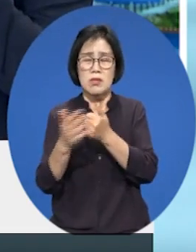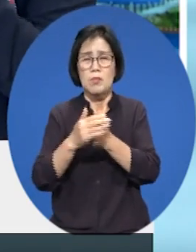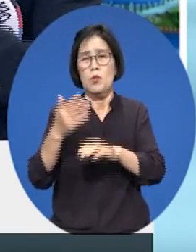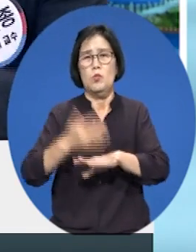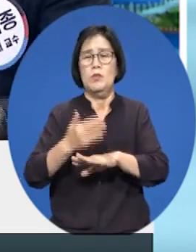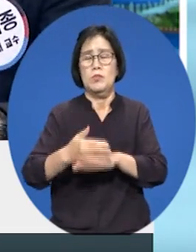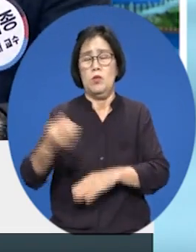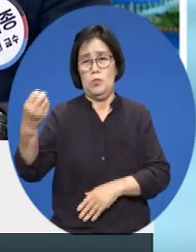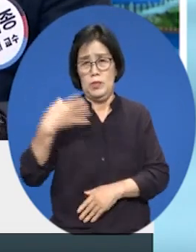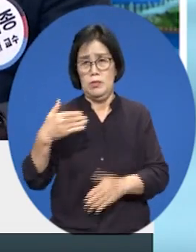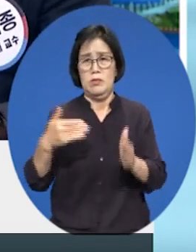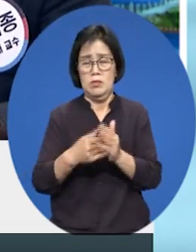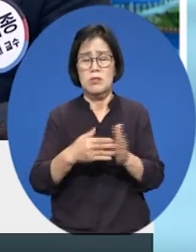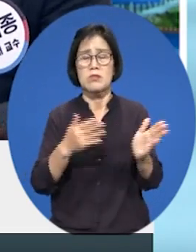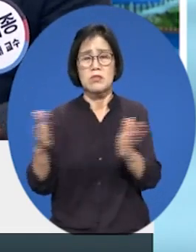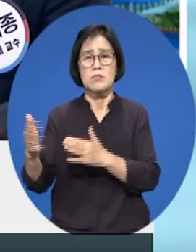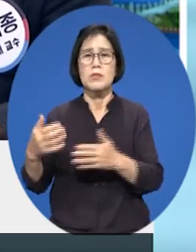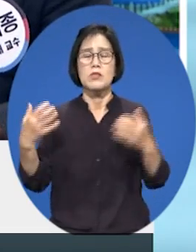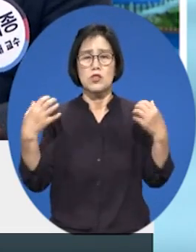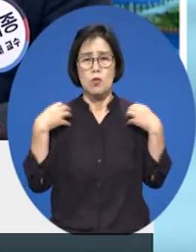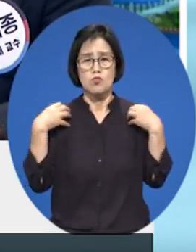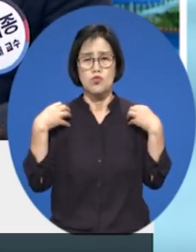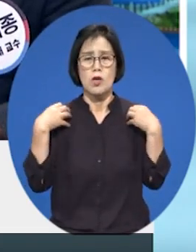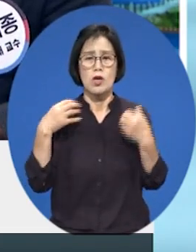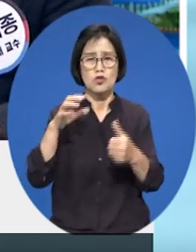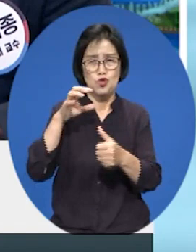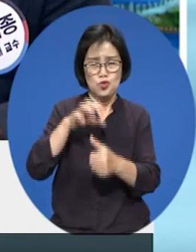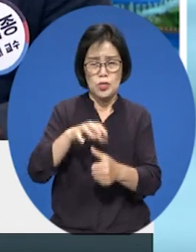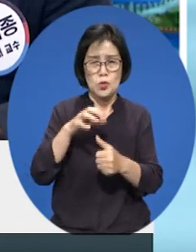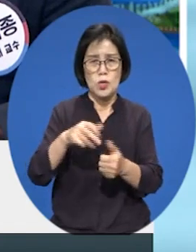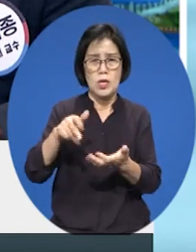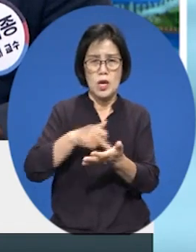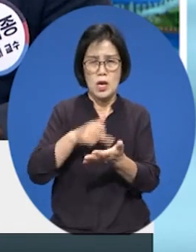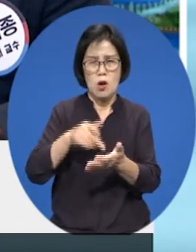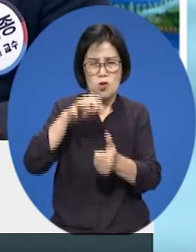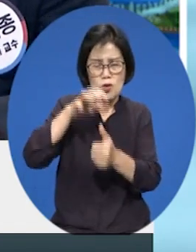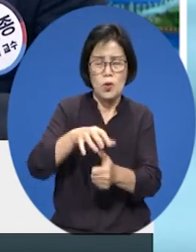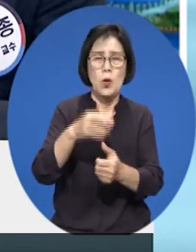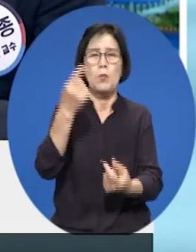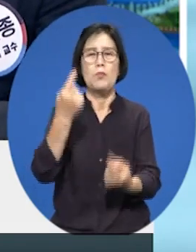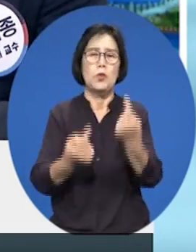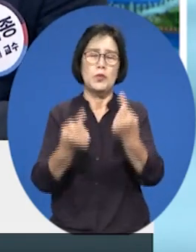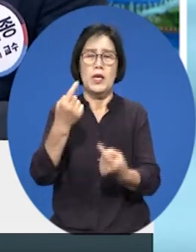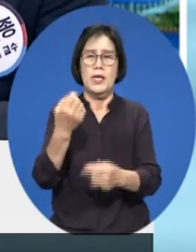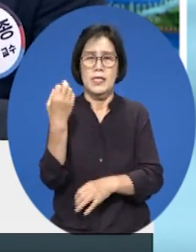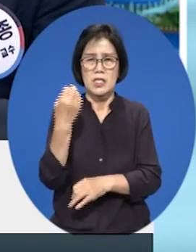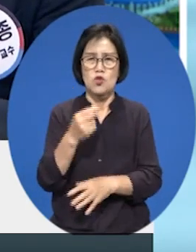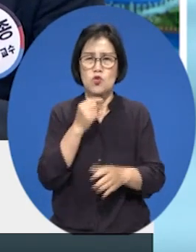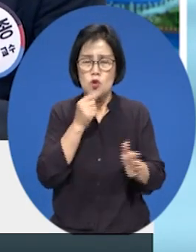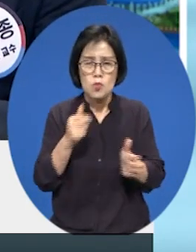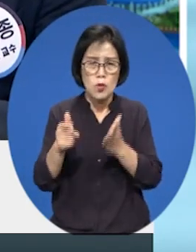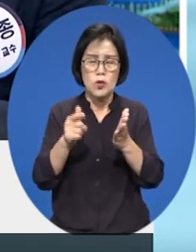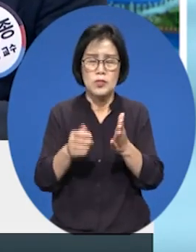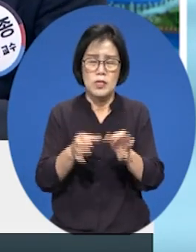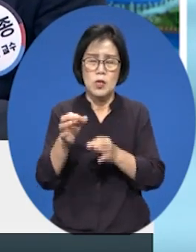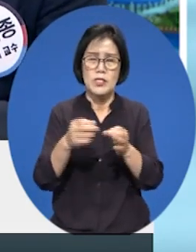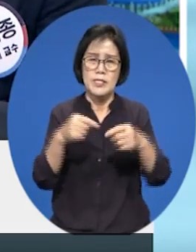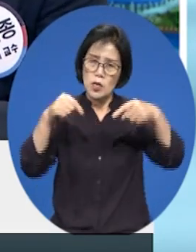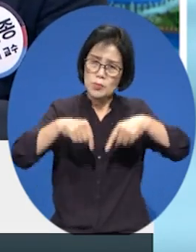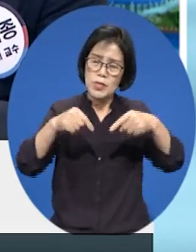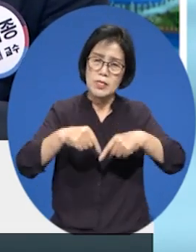뭔가 하면 정부가 교재를 통해서 각 타로 제재하는 것 보다는 기존 골목 상권과 협 협의를 해서